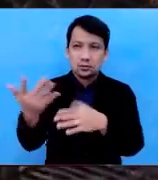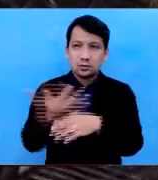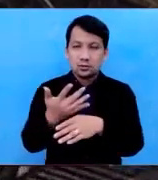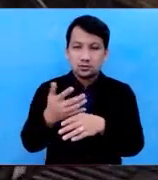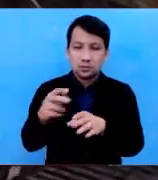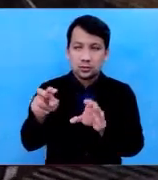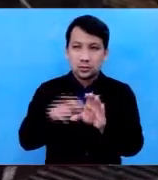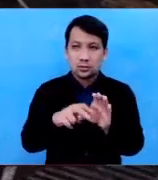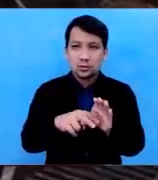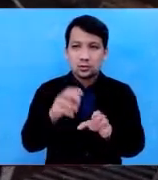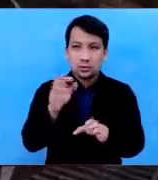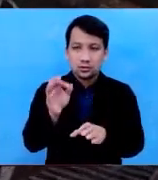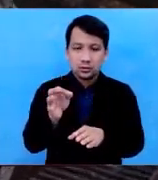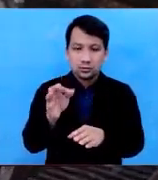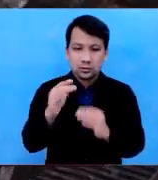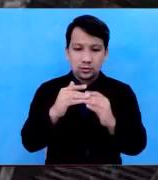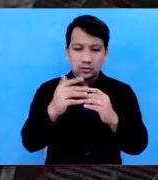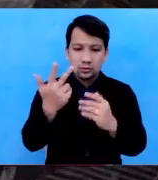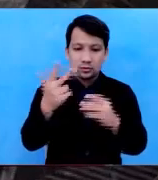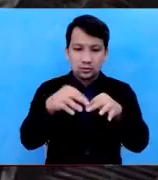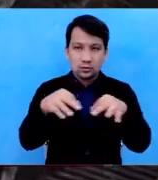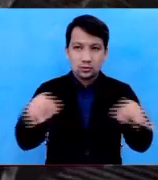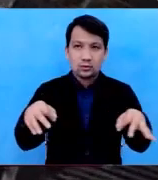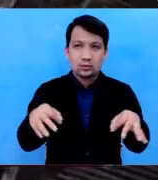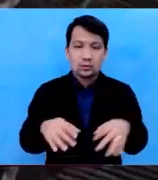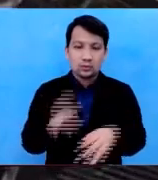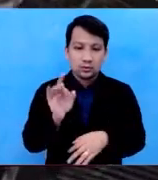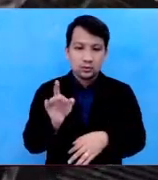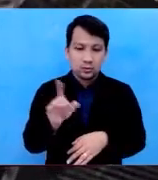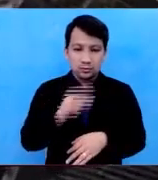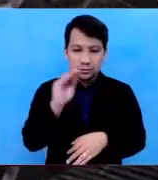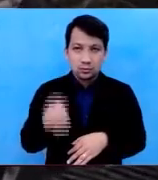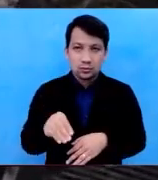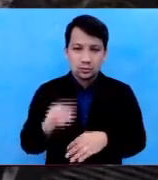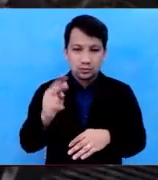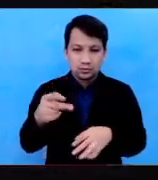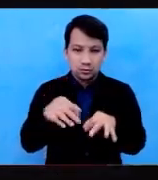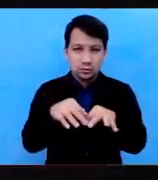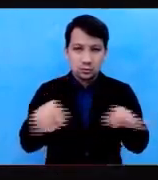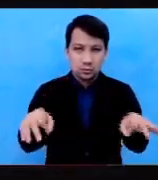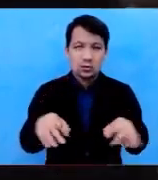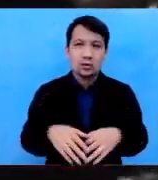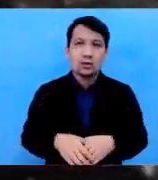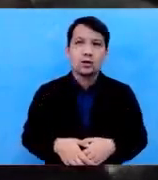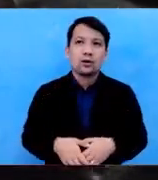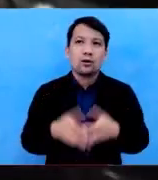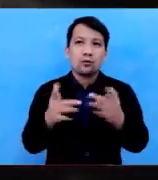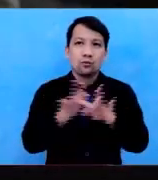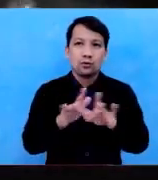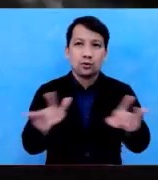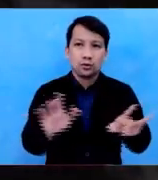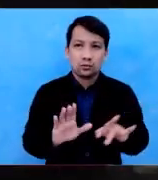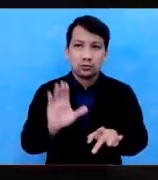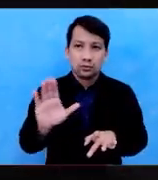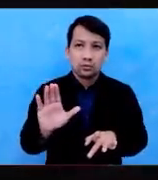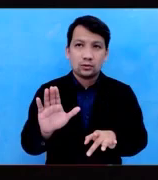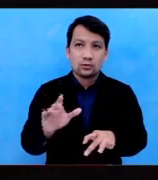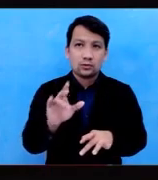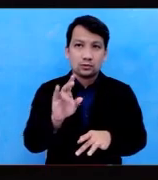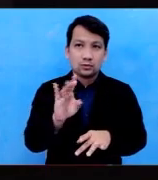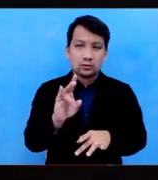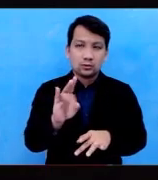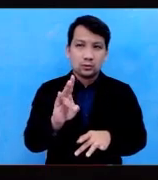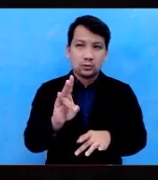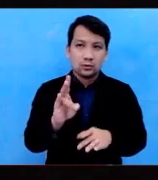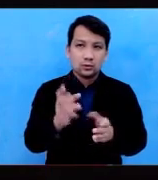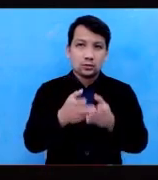ang nasunog ang ikatlong deck habang nasa 80% naman ang second deck. Halos wala namang pinsala ang 17 rolling cargos o